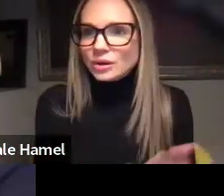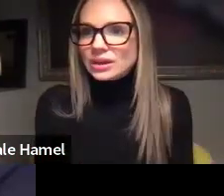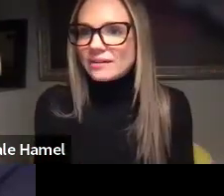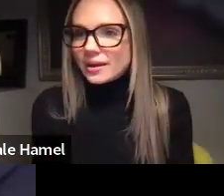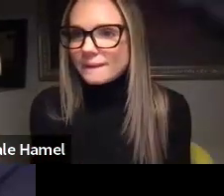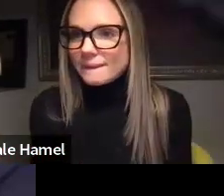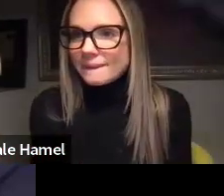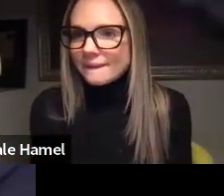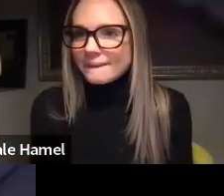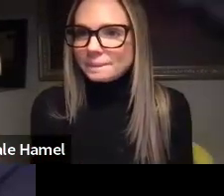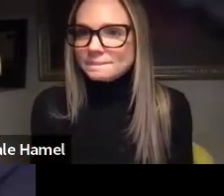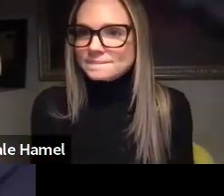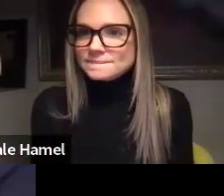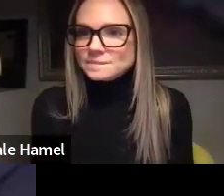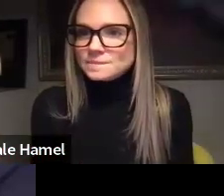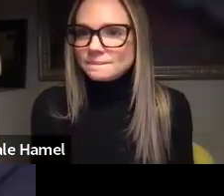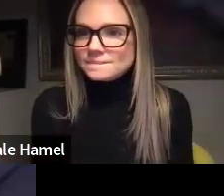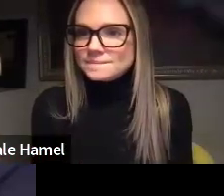ben là, on peut aller au travail.